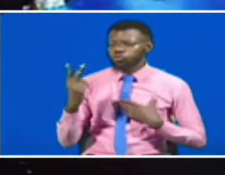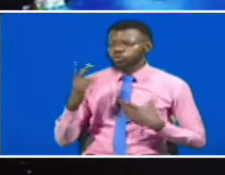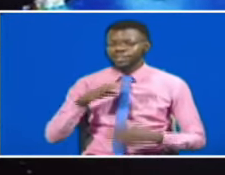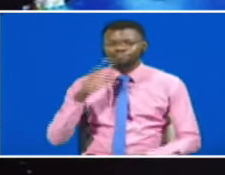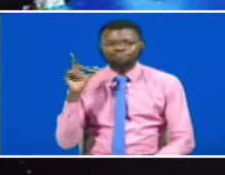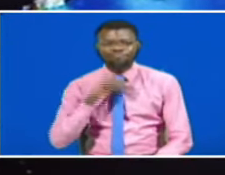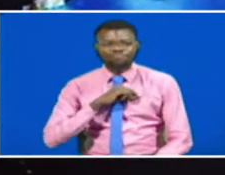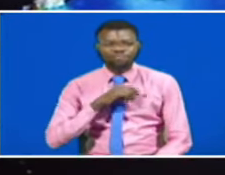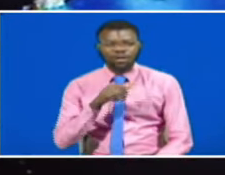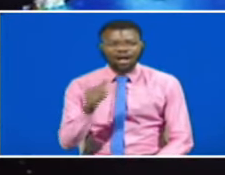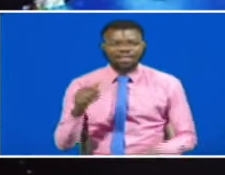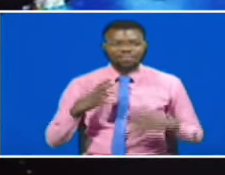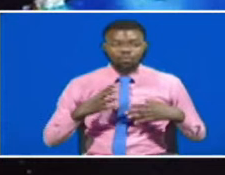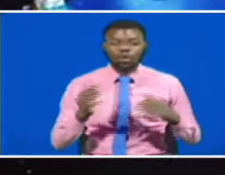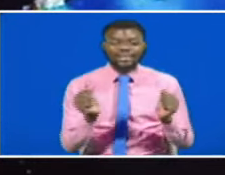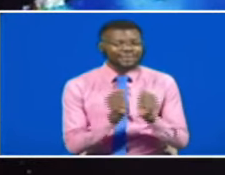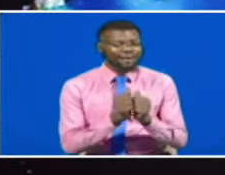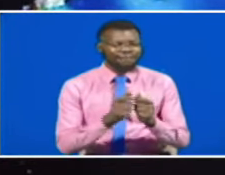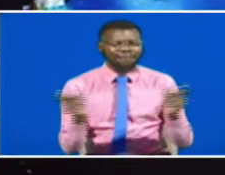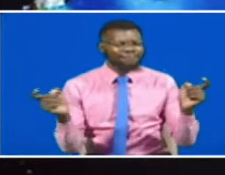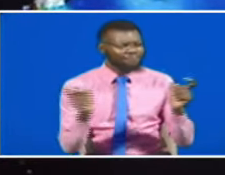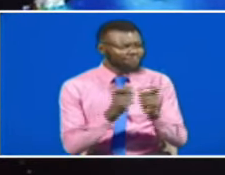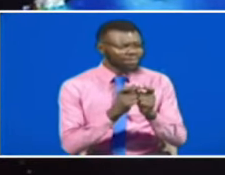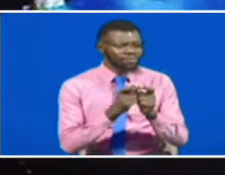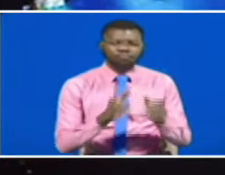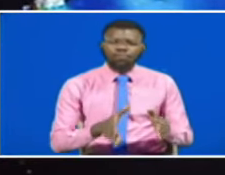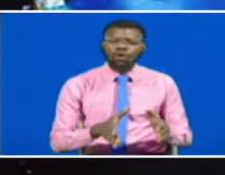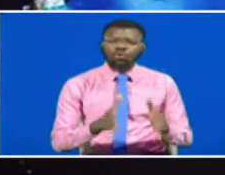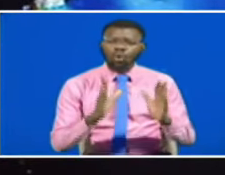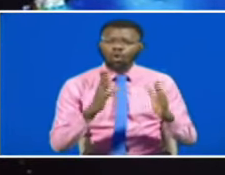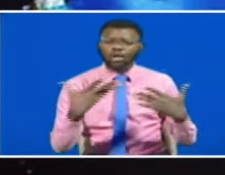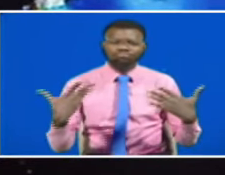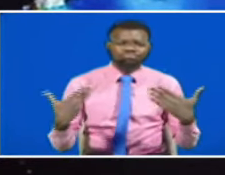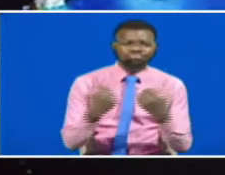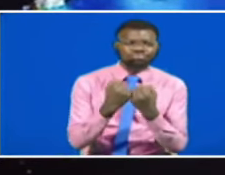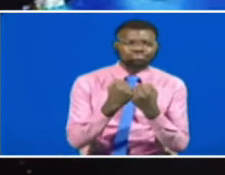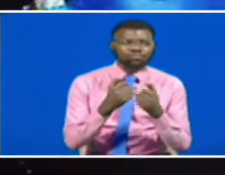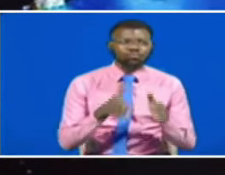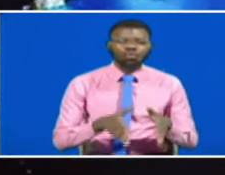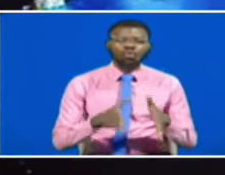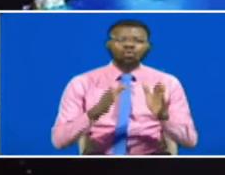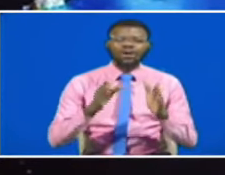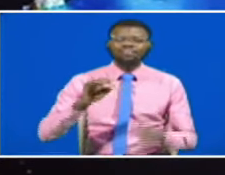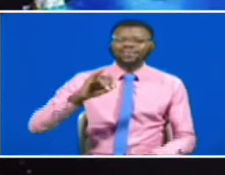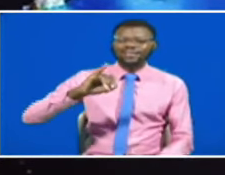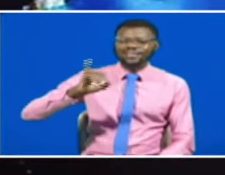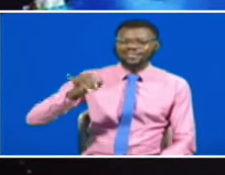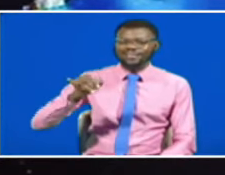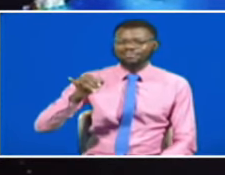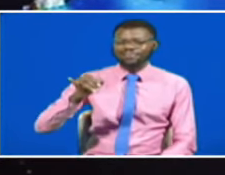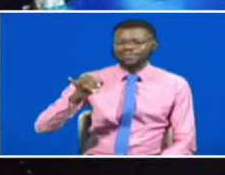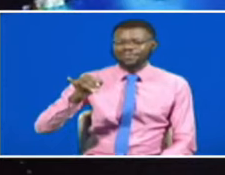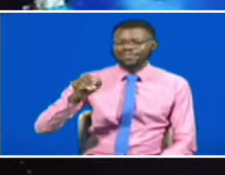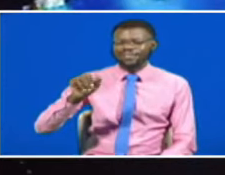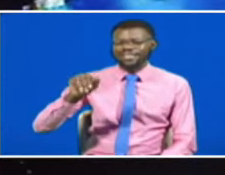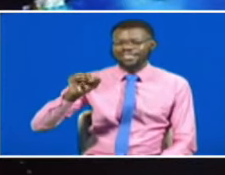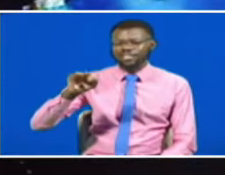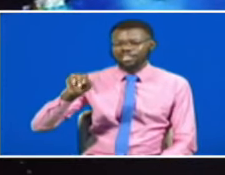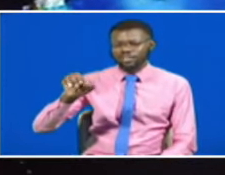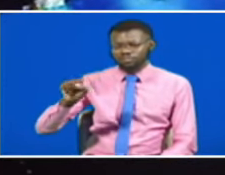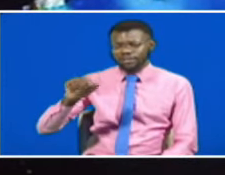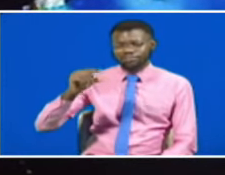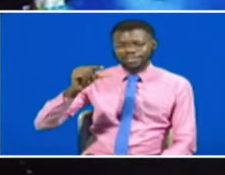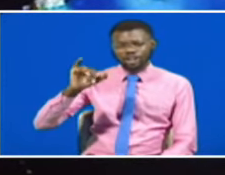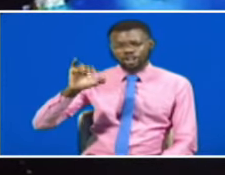na wengine 10 kujeruhiwa kwenye ajali ya barabarani katika barabara kuu ya James Gishuru Rironi. Basi la abiria